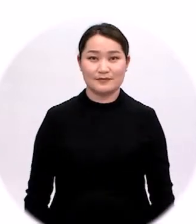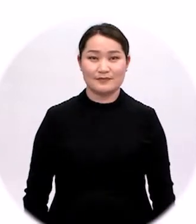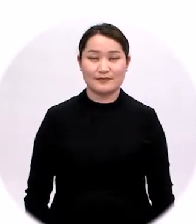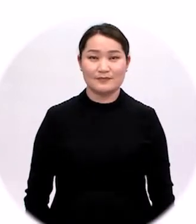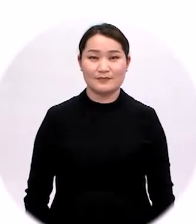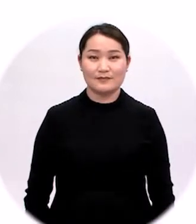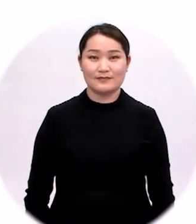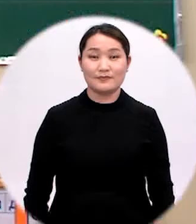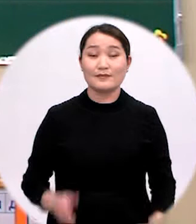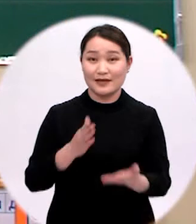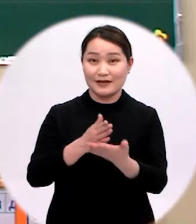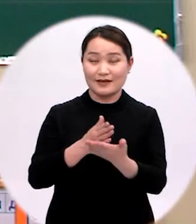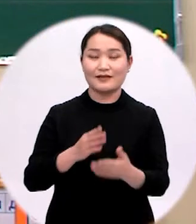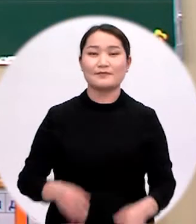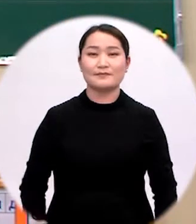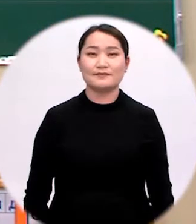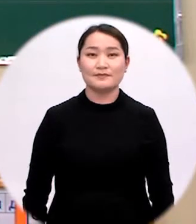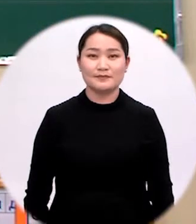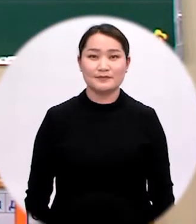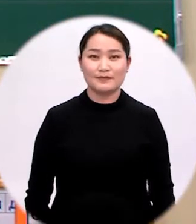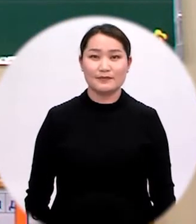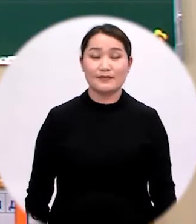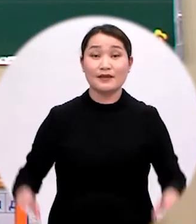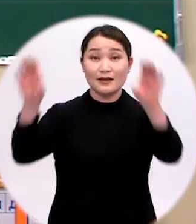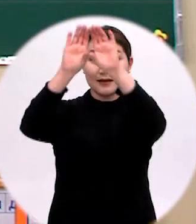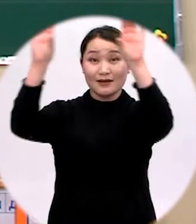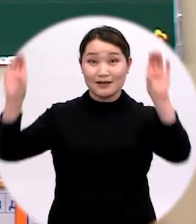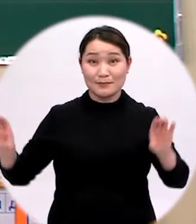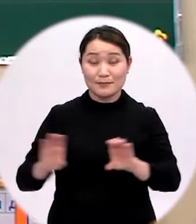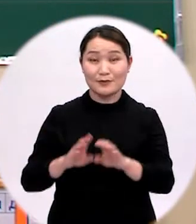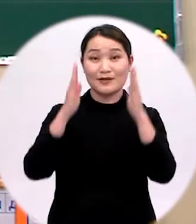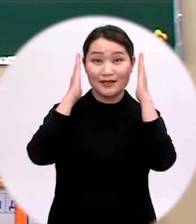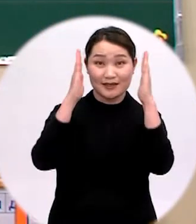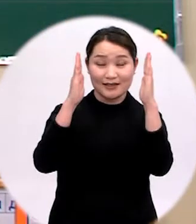нэрлэх нь ч бий. За, самбарт анхаарлаа хандуулаарай хүүхдүүд ээ.